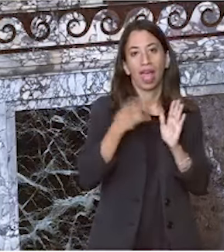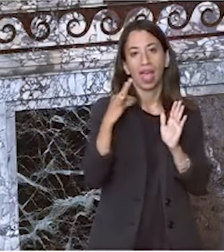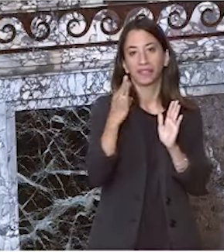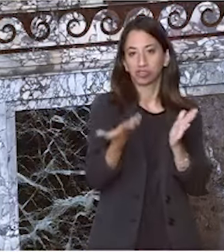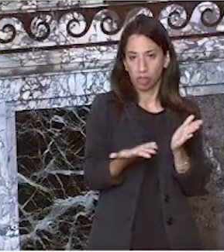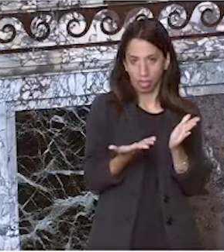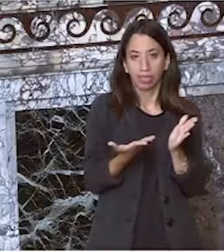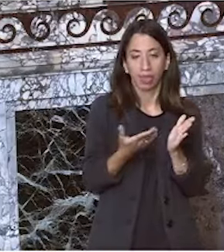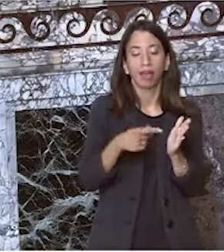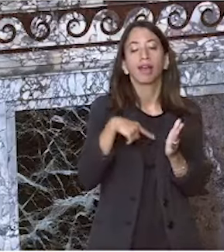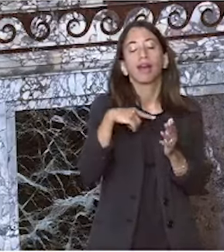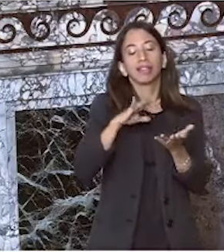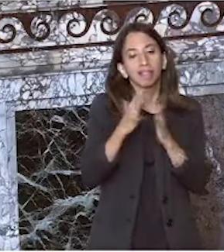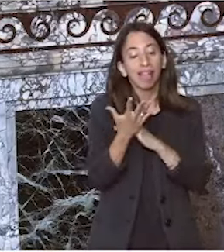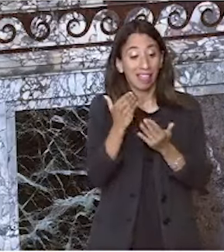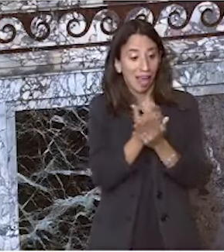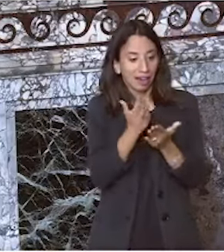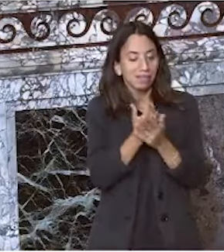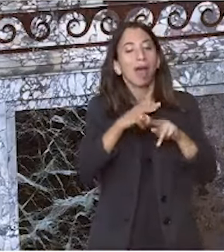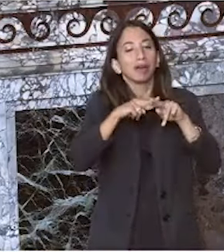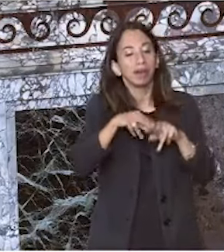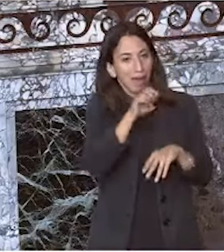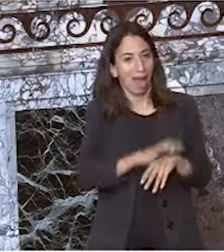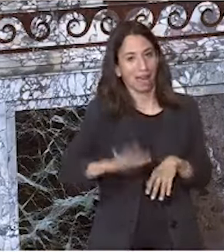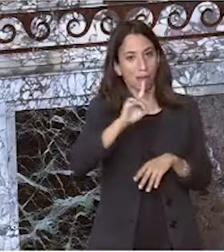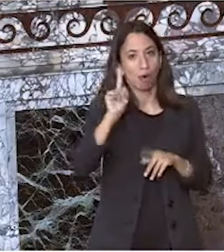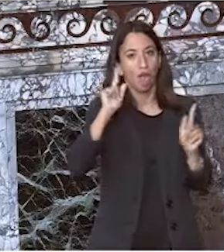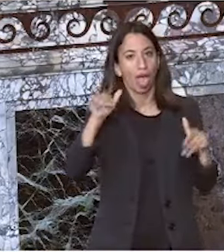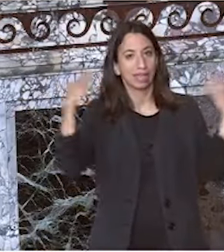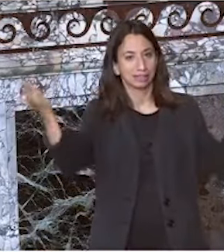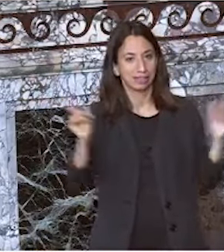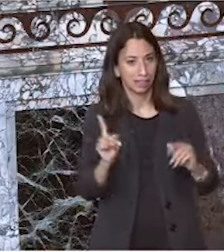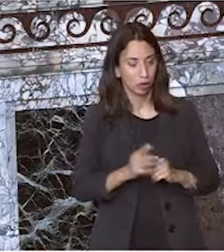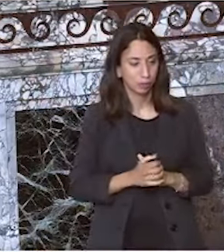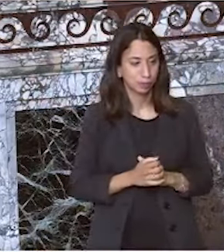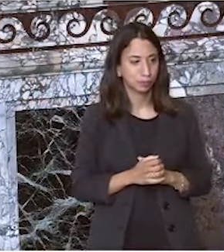in grado di allocare il risparmio nelle mani degli imprenditori più capaci.